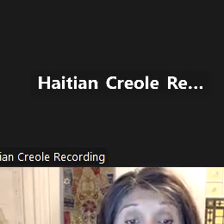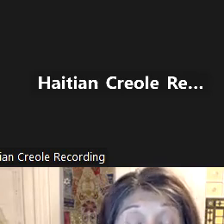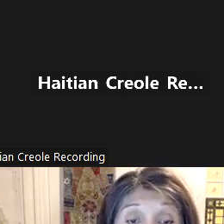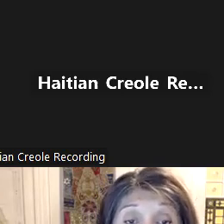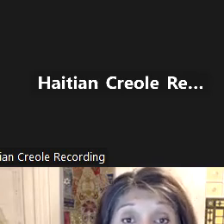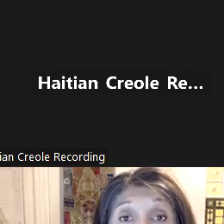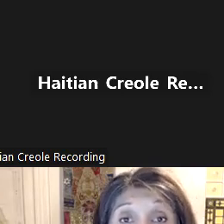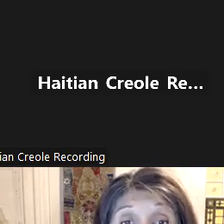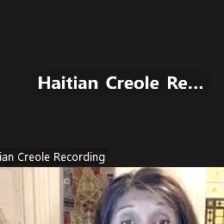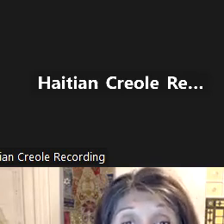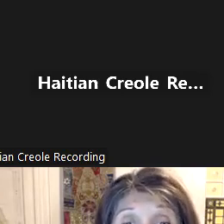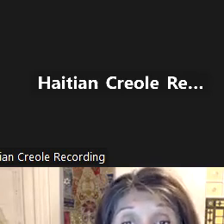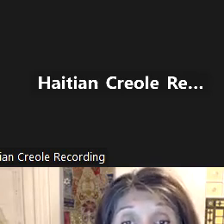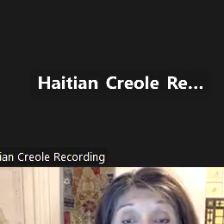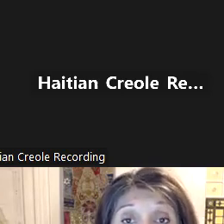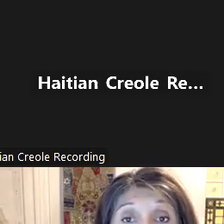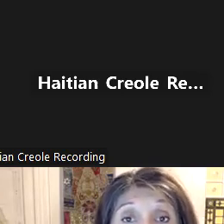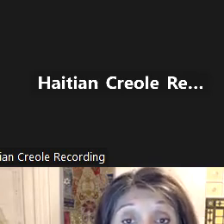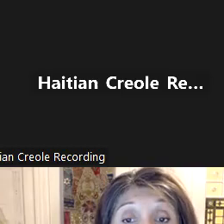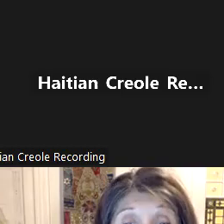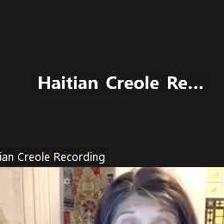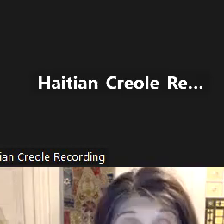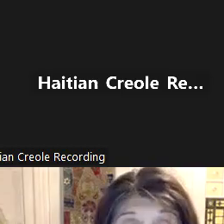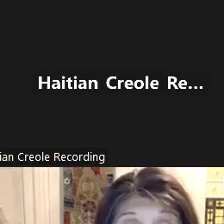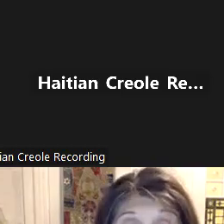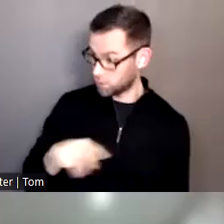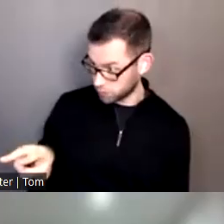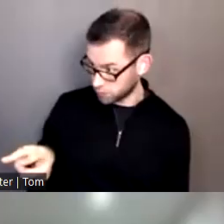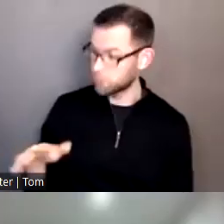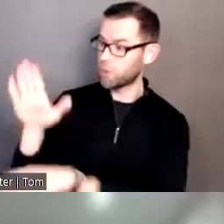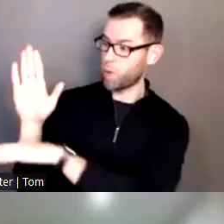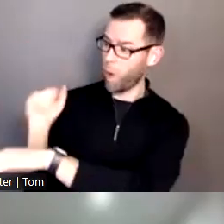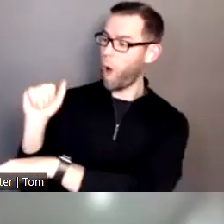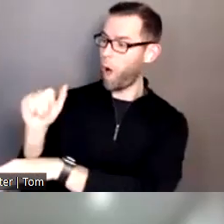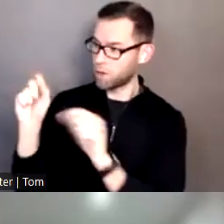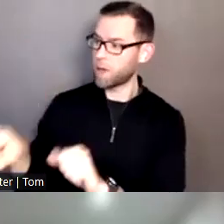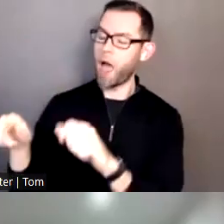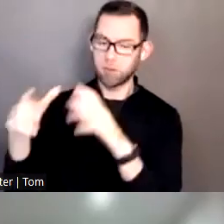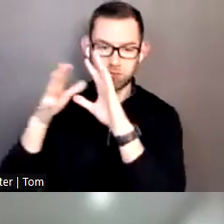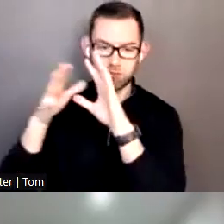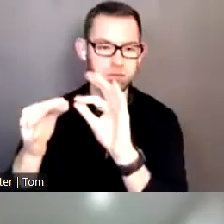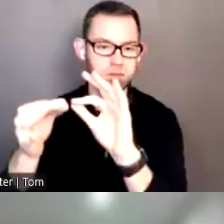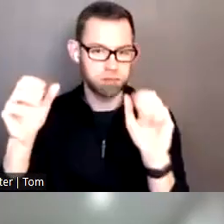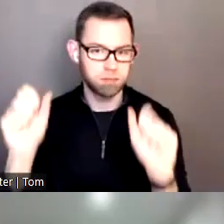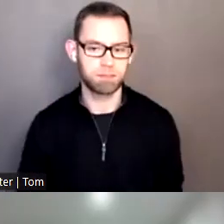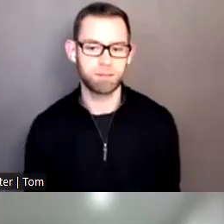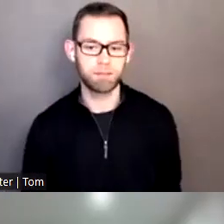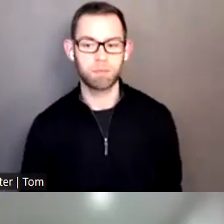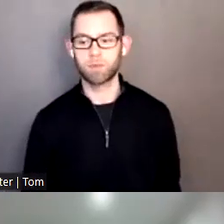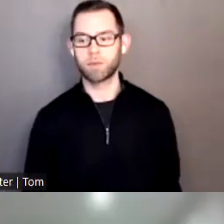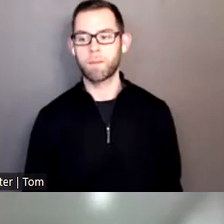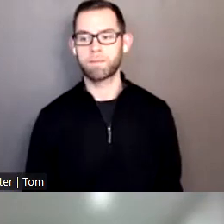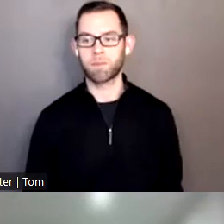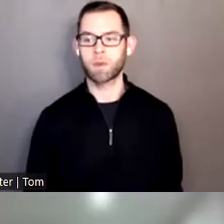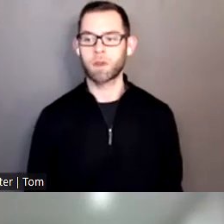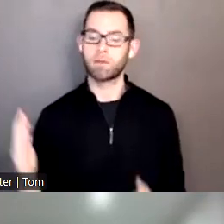commentaire dans Valerie will boîte recognize your et raised hand question and à call on you to réponse là, et nous capables Please de give Valérie à priority point, to those with et n'a raised pas hands